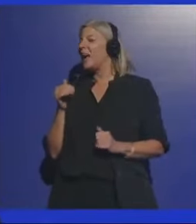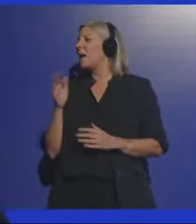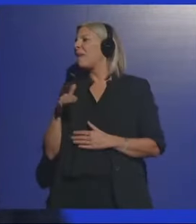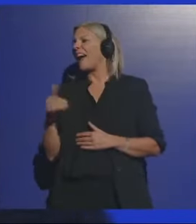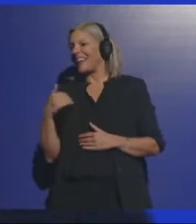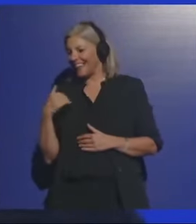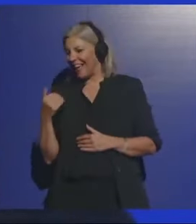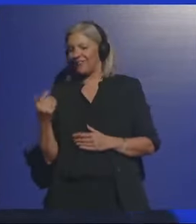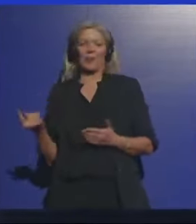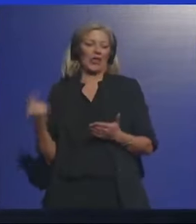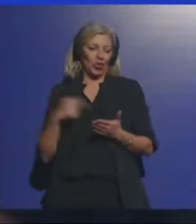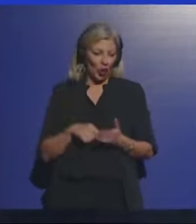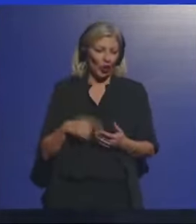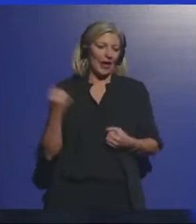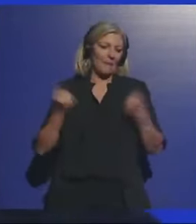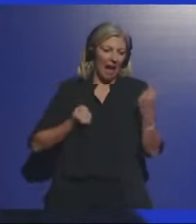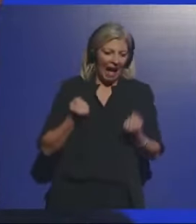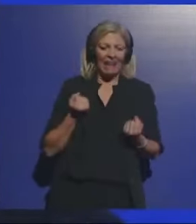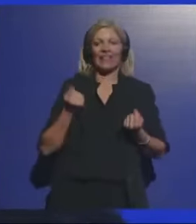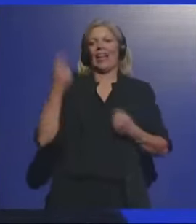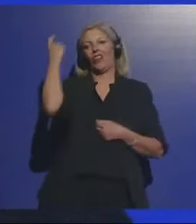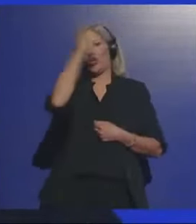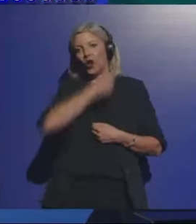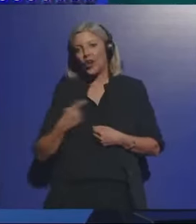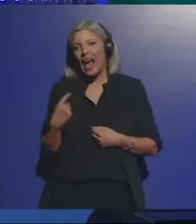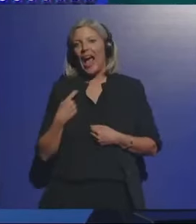nella sua Skoda Durante